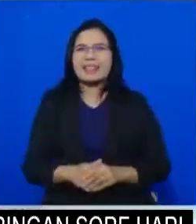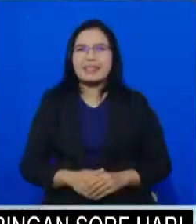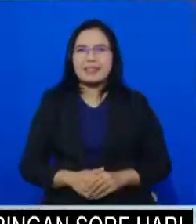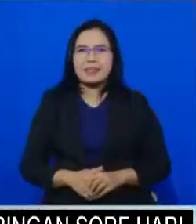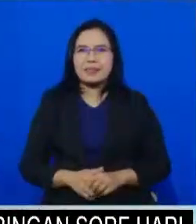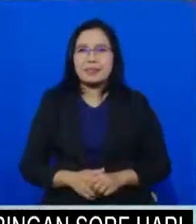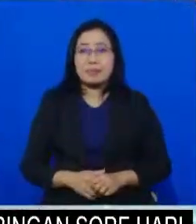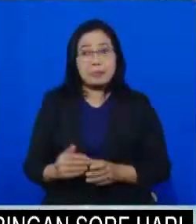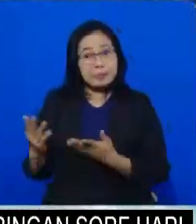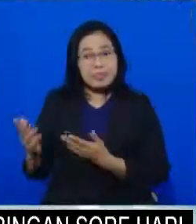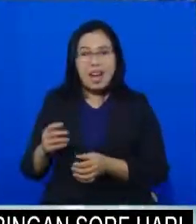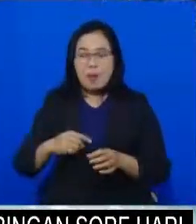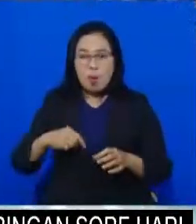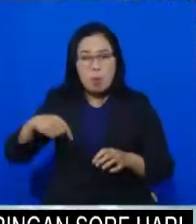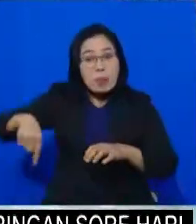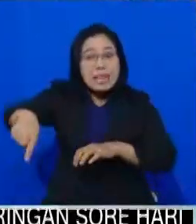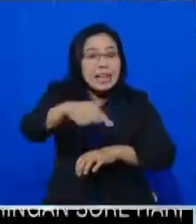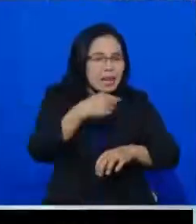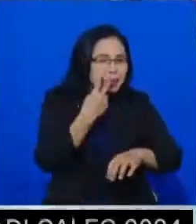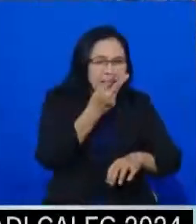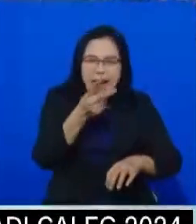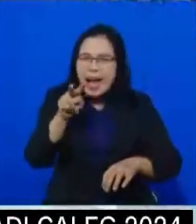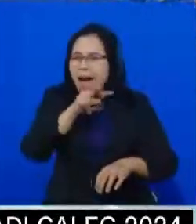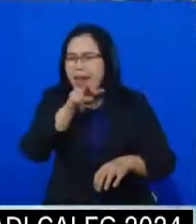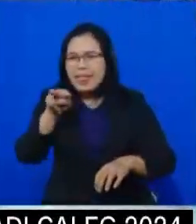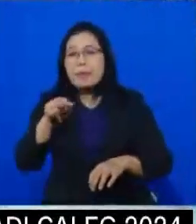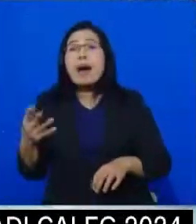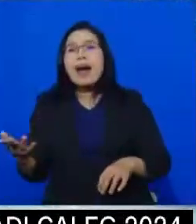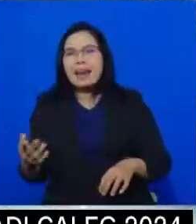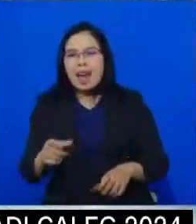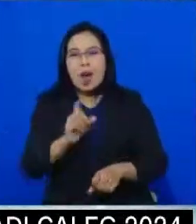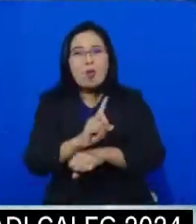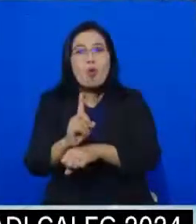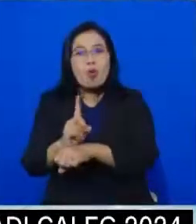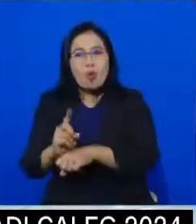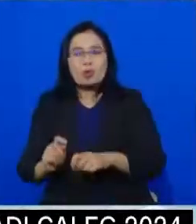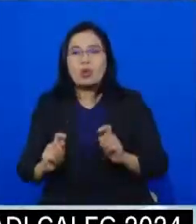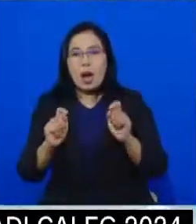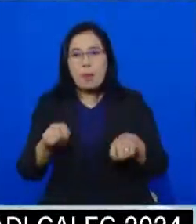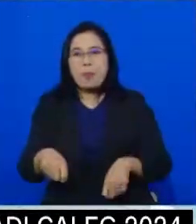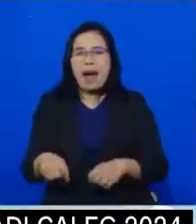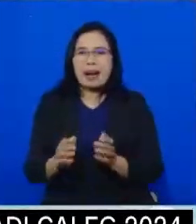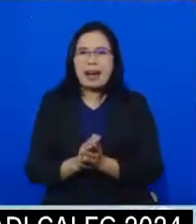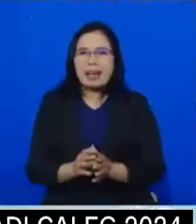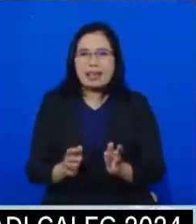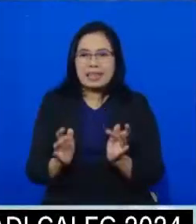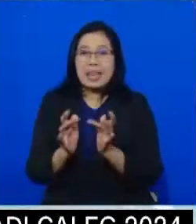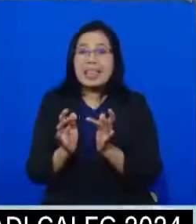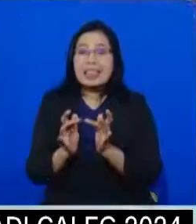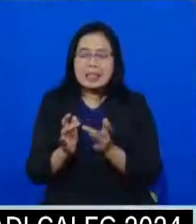akan berkeliling di Pasar Tanah Abang untuk melihat mana aja sih pedagang-pedagang yang udah mulai menggunakan fitur live dan caranya gimana